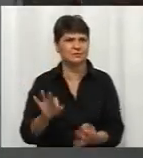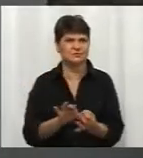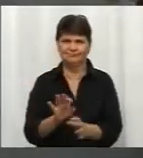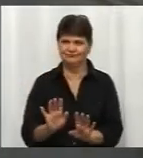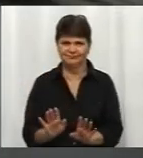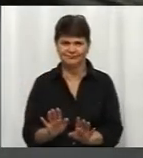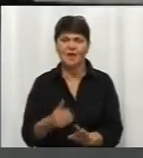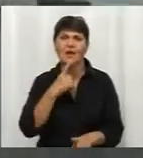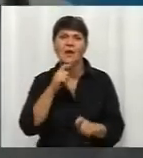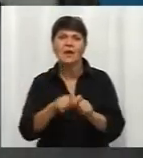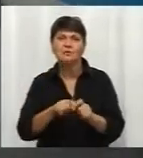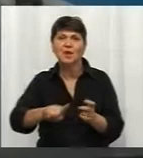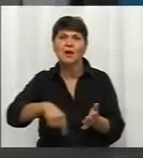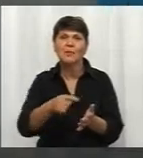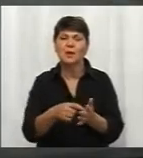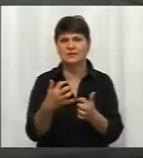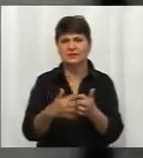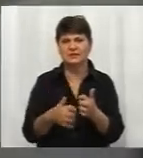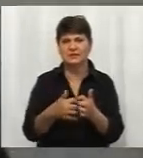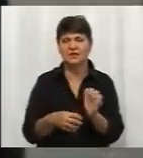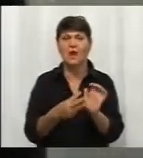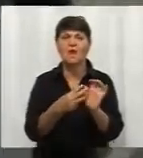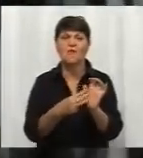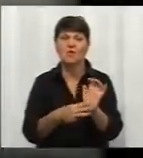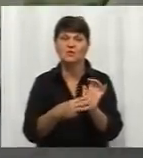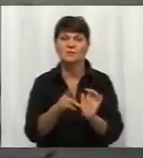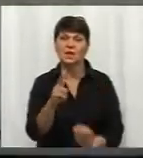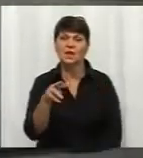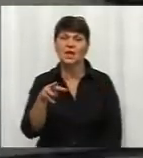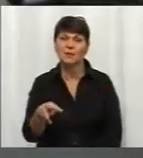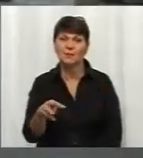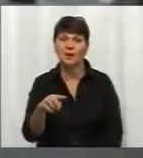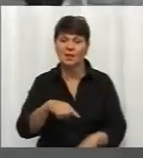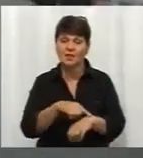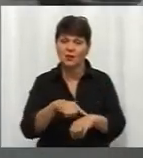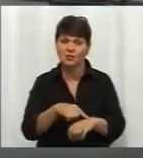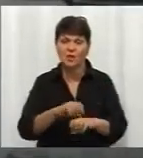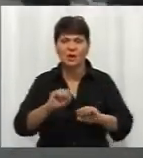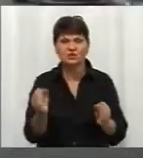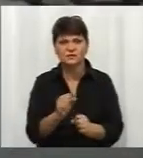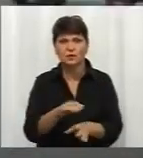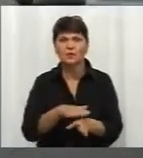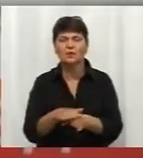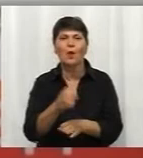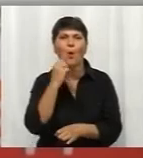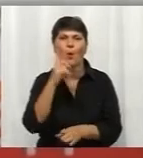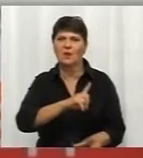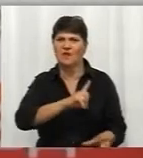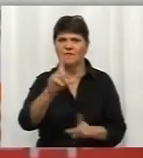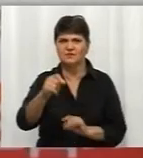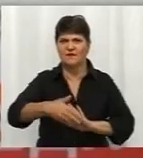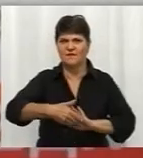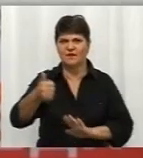час експерименту їхав містом у середньому 80 км на годину. Такої швидкості зазвичай дотримуються, коли виїздять на виклики.